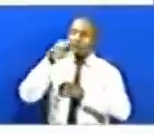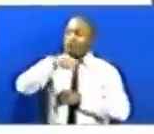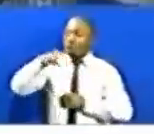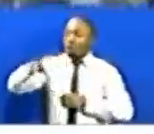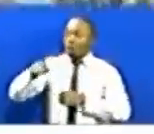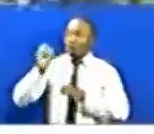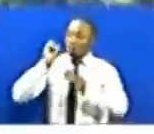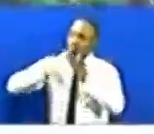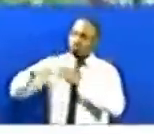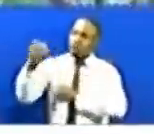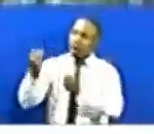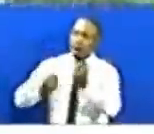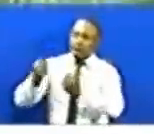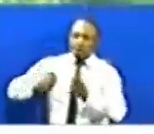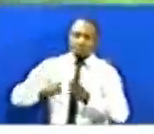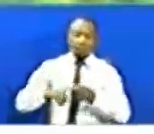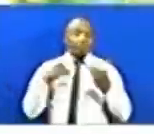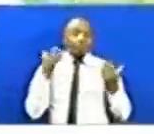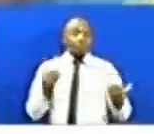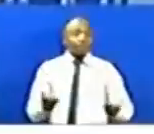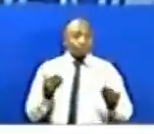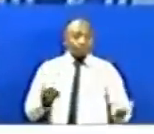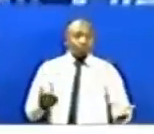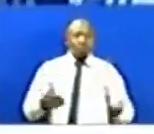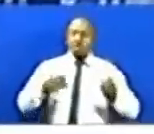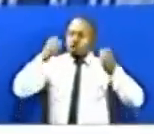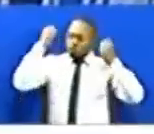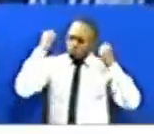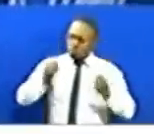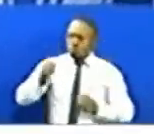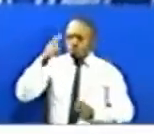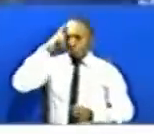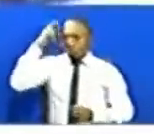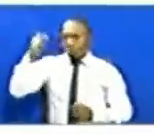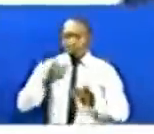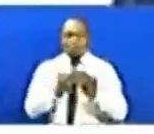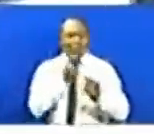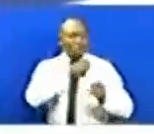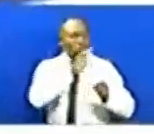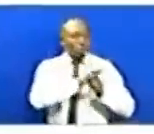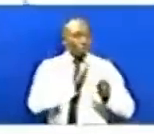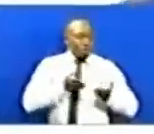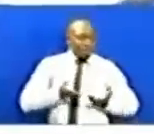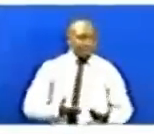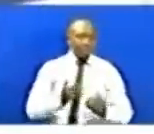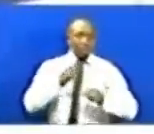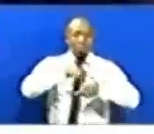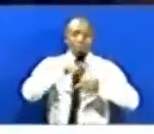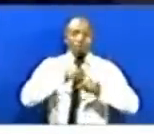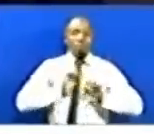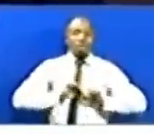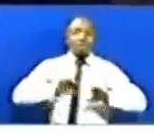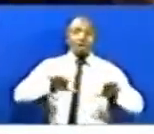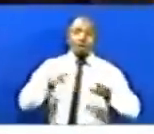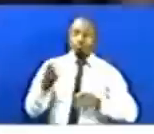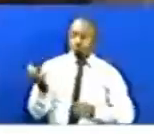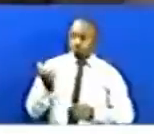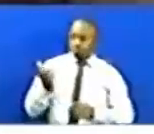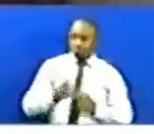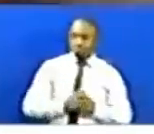mkoani kwa urahisi zaidi. Kwa kizazi cha sasa ni ngumu kuamini, kwa sababu wengi wamezaliwa zama za